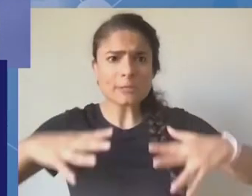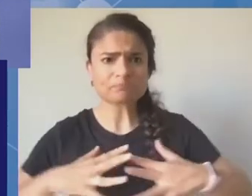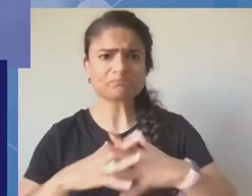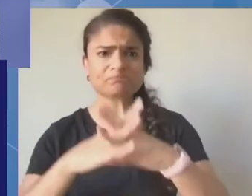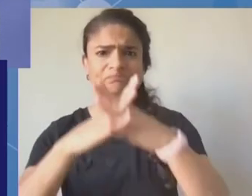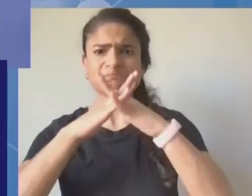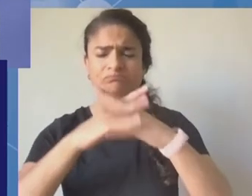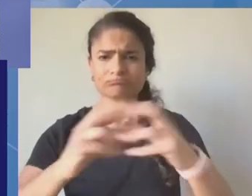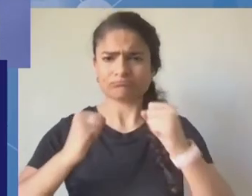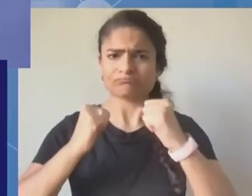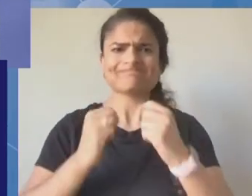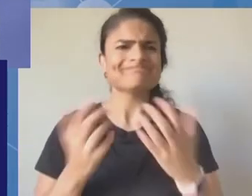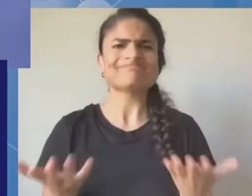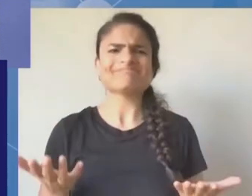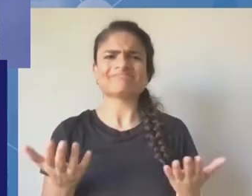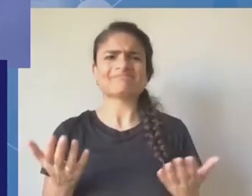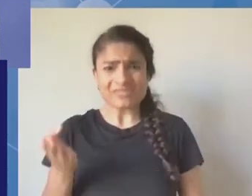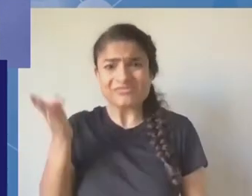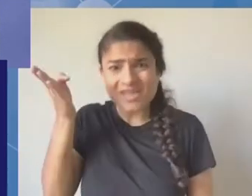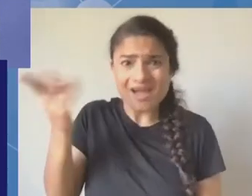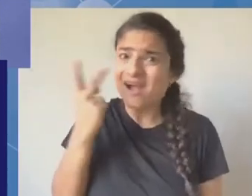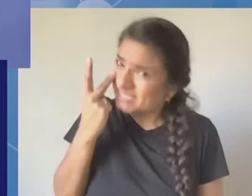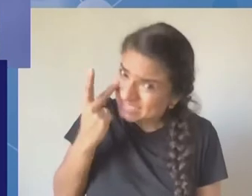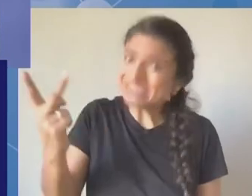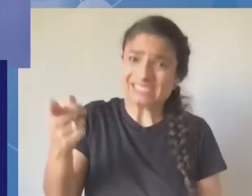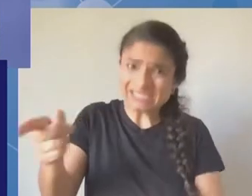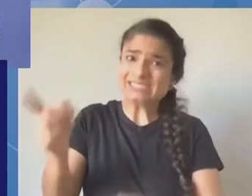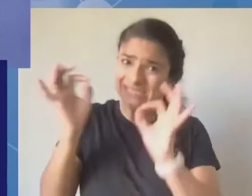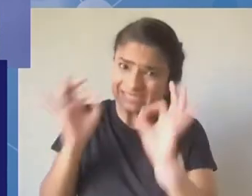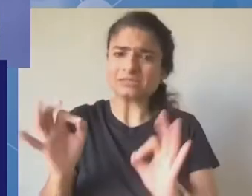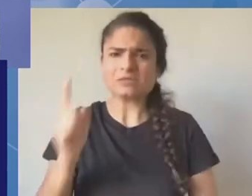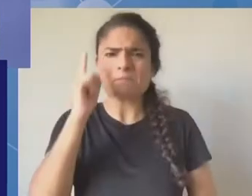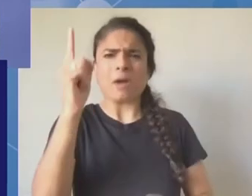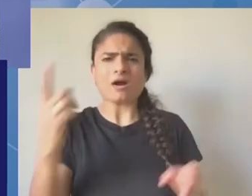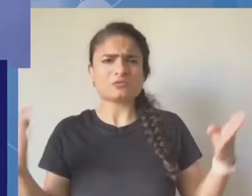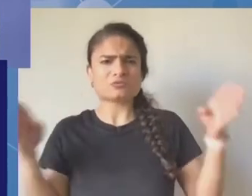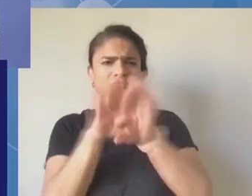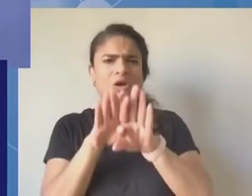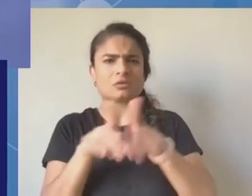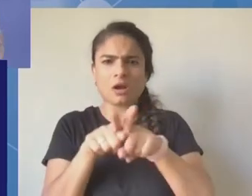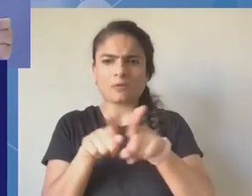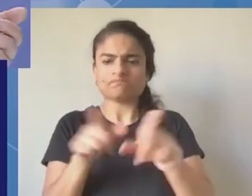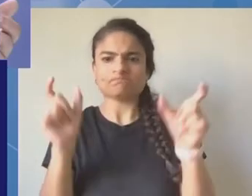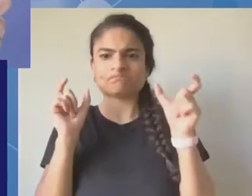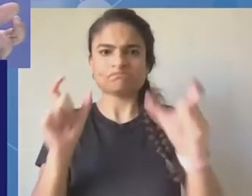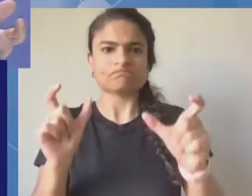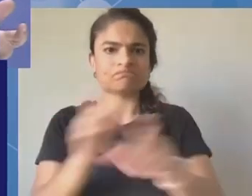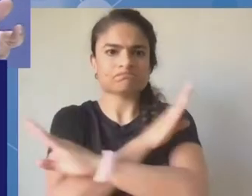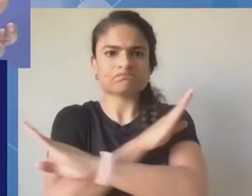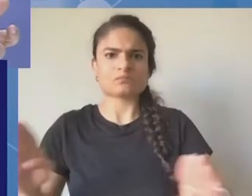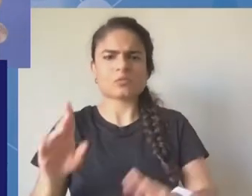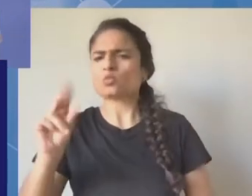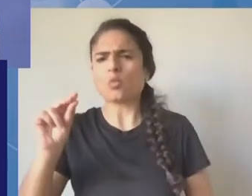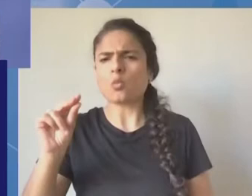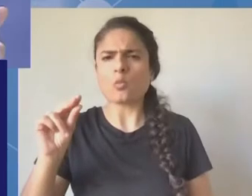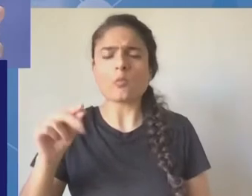是彻底负面的一些影响，也应该是讨论也是会探讨的这个东西吧。所以